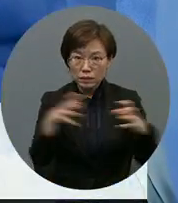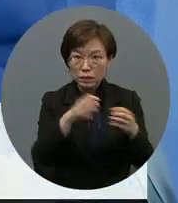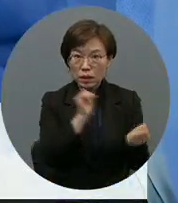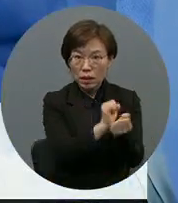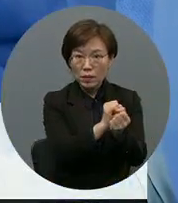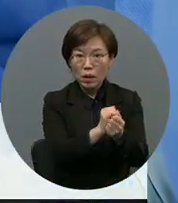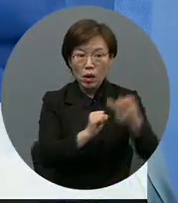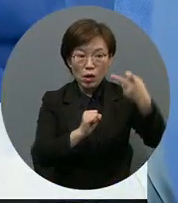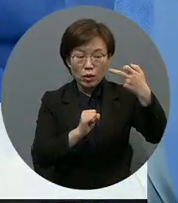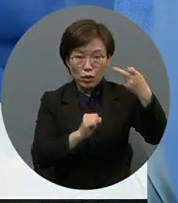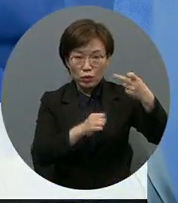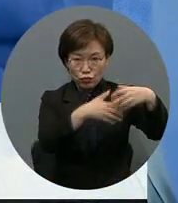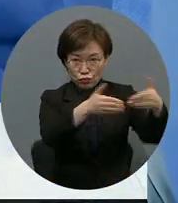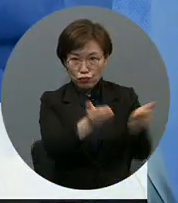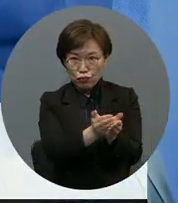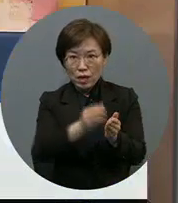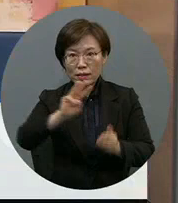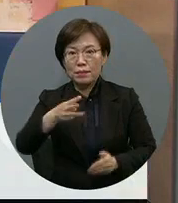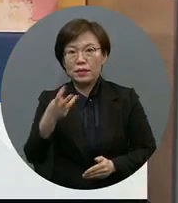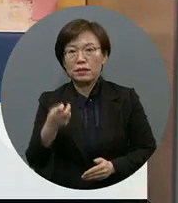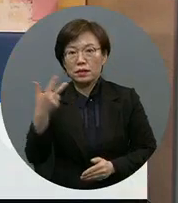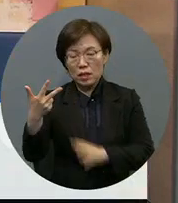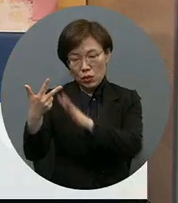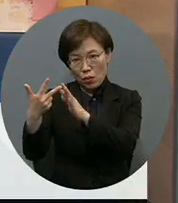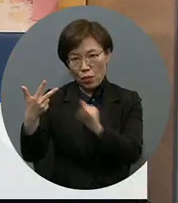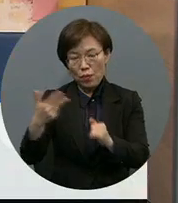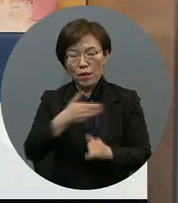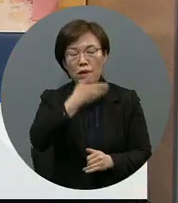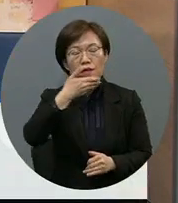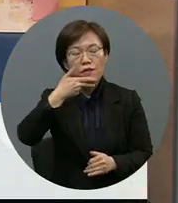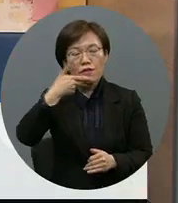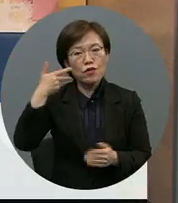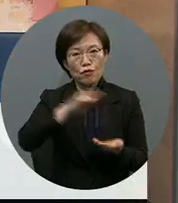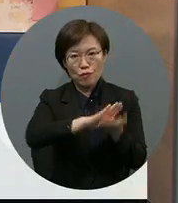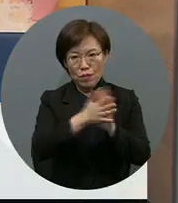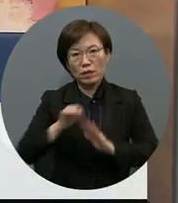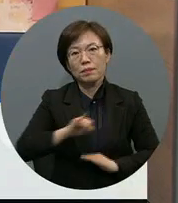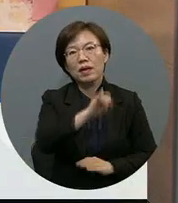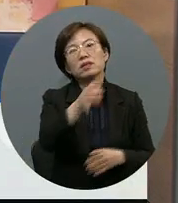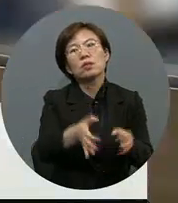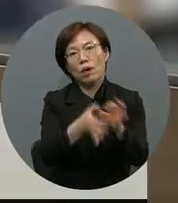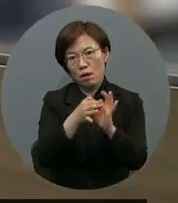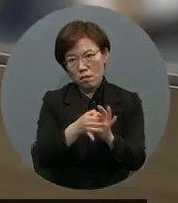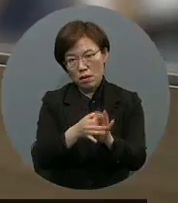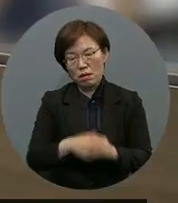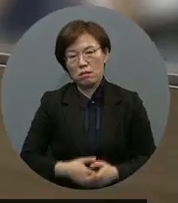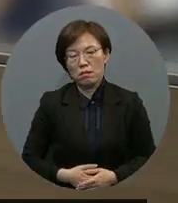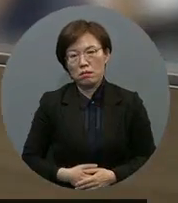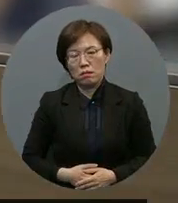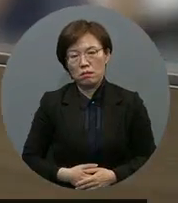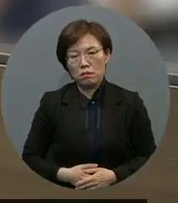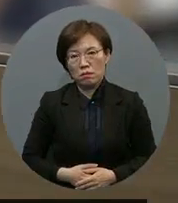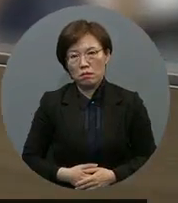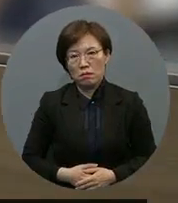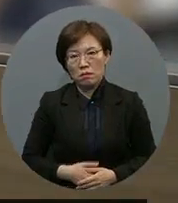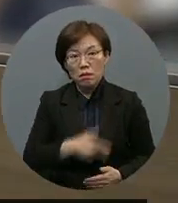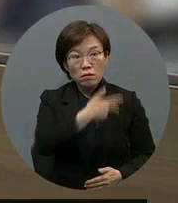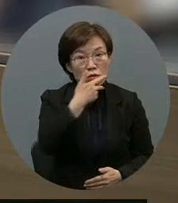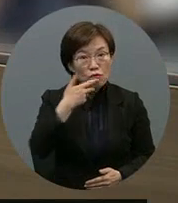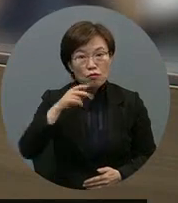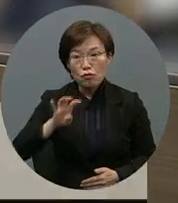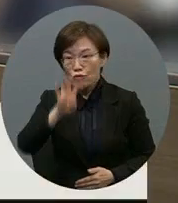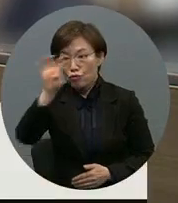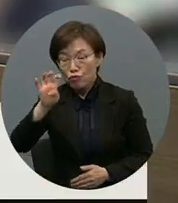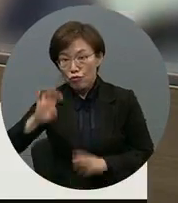중 12개 집단의 3백 37명이 영국 빨 변이 바이러스와 관련된 것으로 확인됐습니다 영국 등 유럽